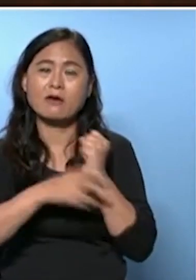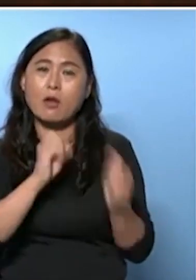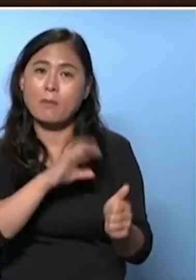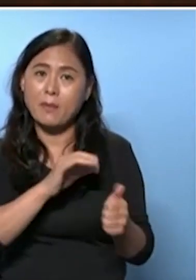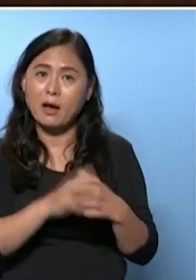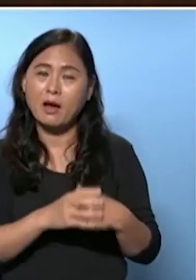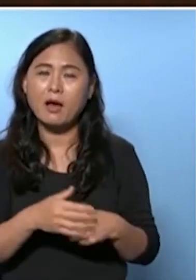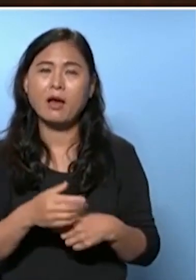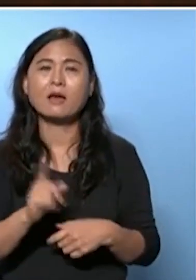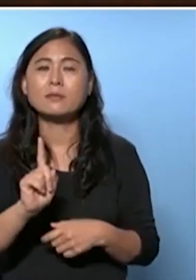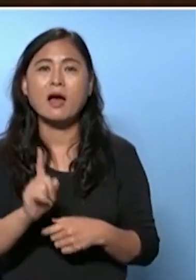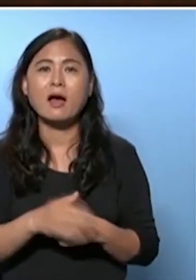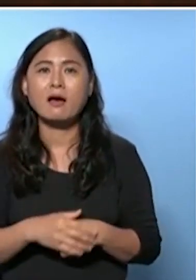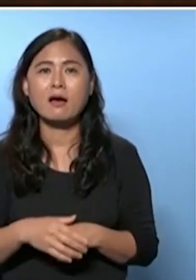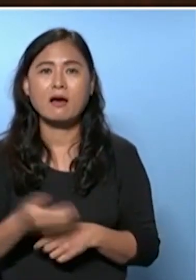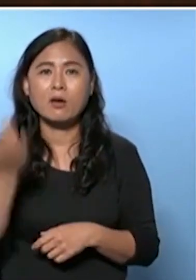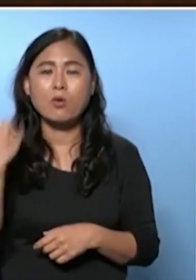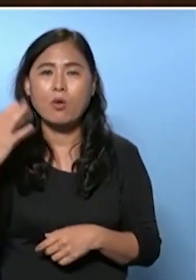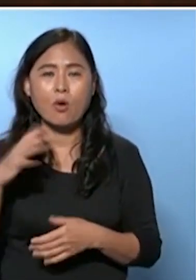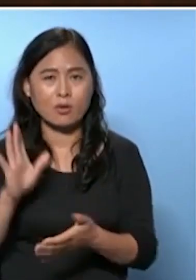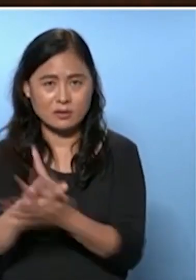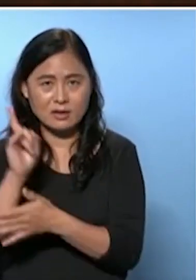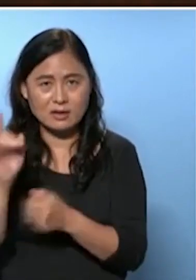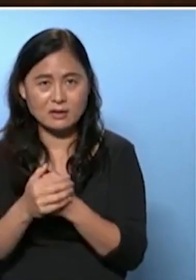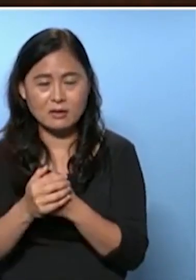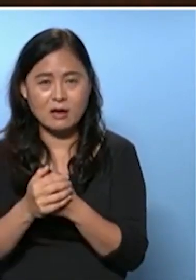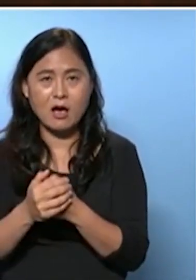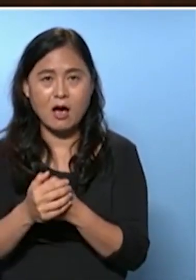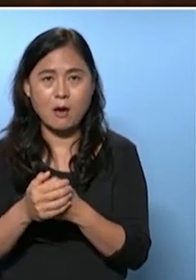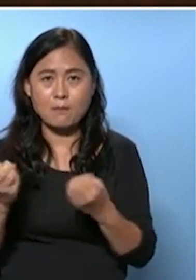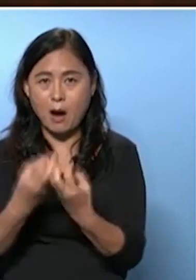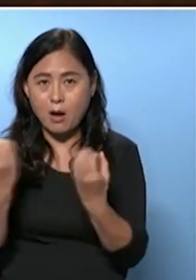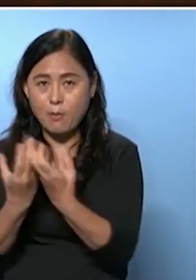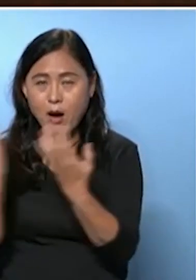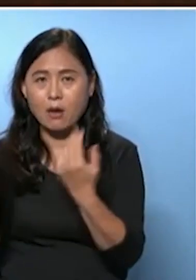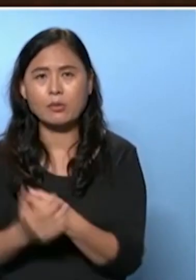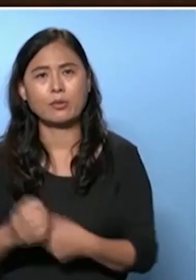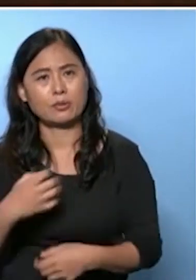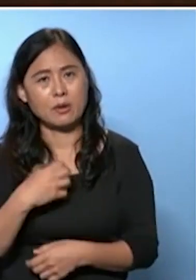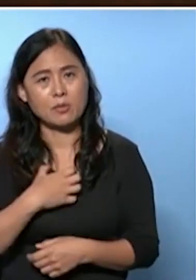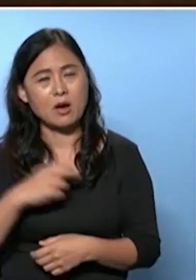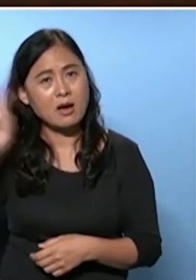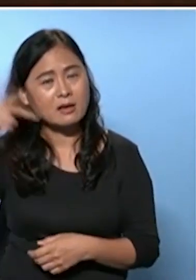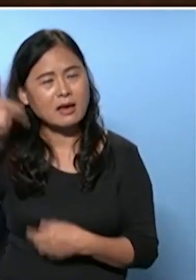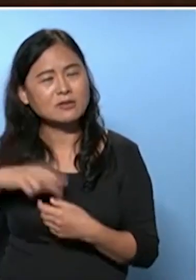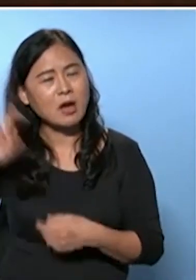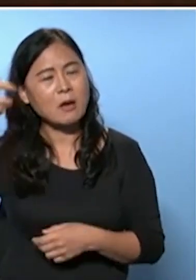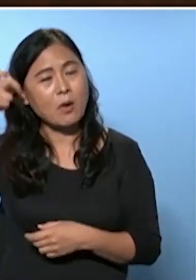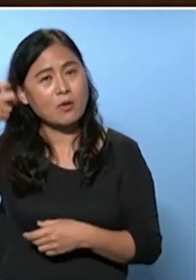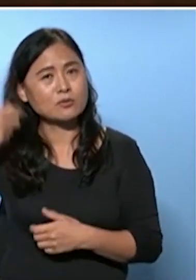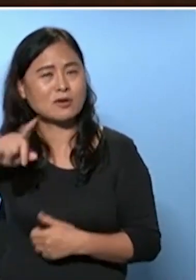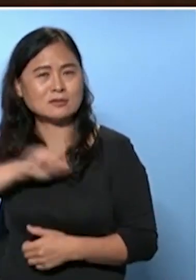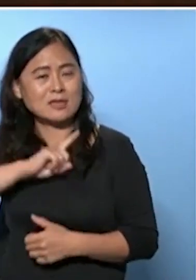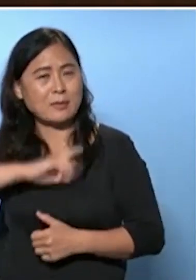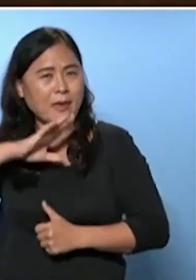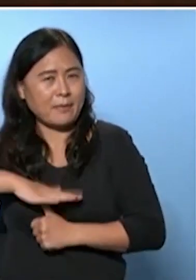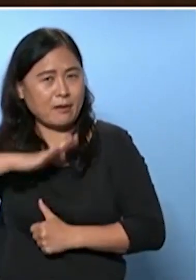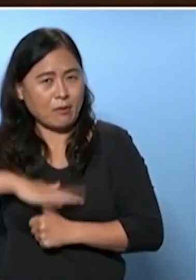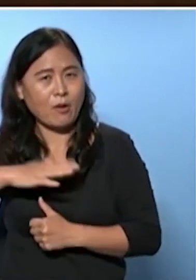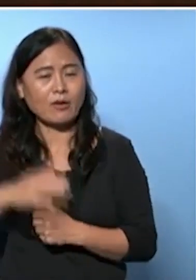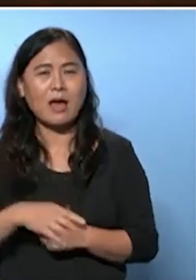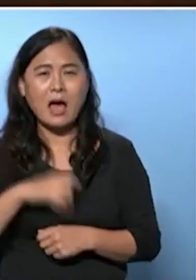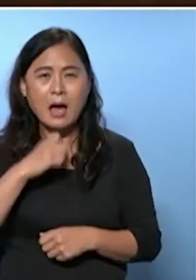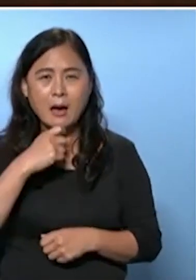問？好明顯，因為過去嘅咁多年嘅過去一年嘅風波，佢覺得咧，即係嗰啲經常妄想被迫害